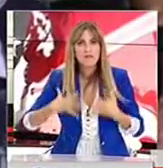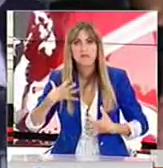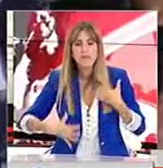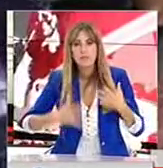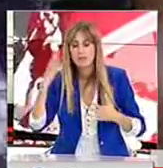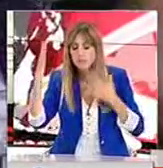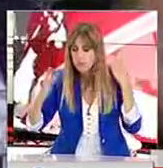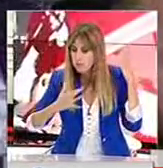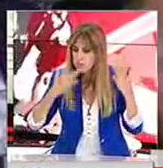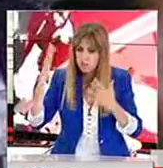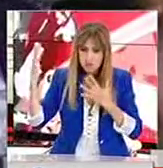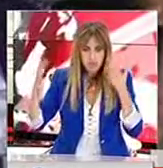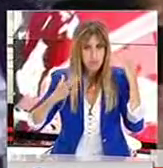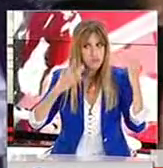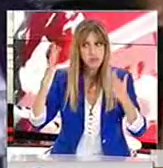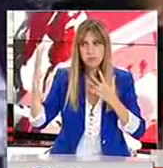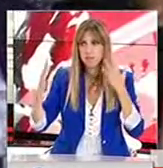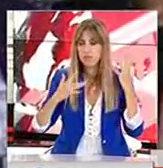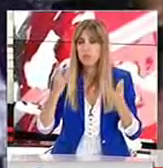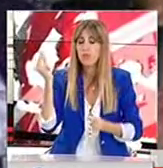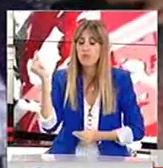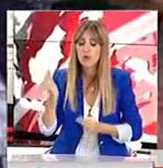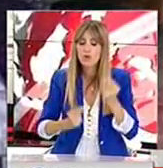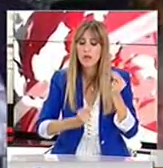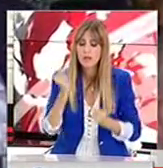κλειδονισμών, να αντιμετωπίζει προβλήματα στην